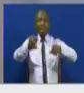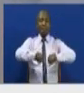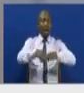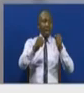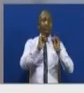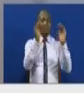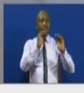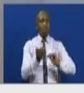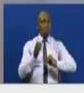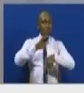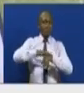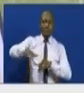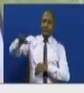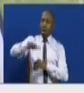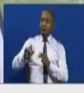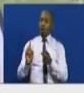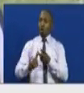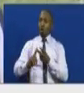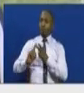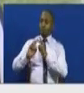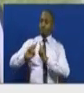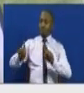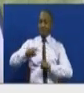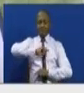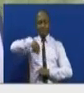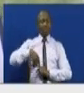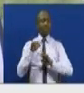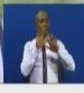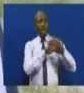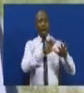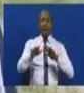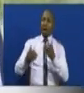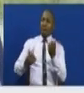yake katika eneo la Luchili. Tunateseka kwa sababu gari hazipiti.